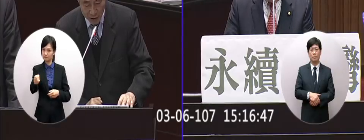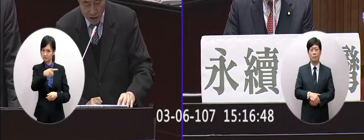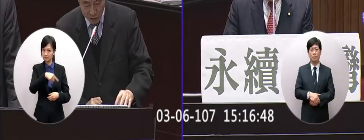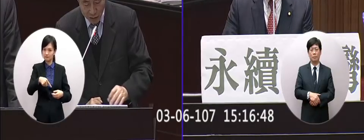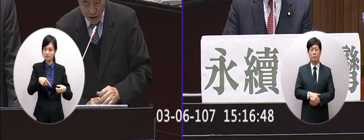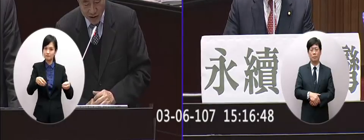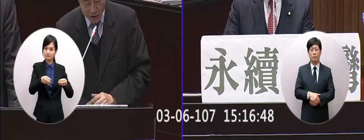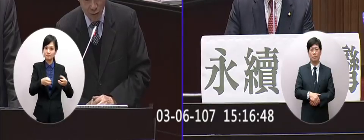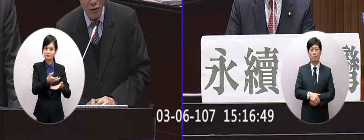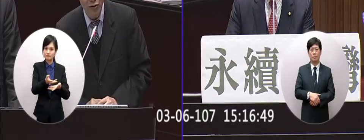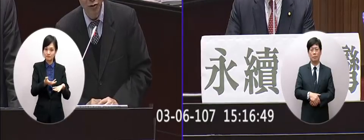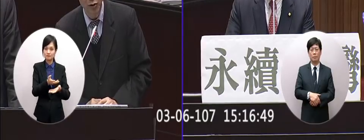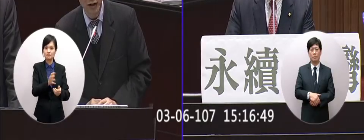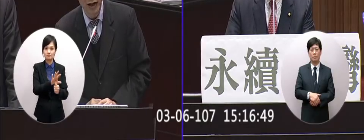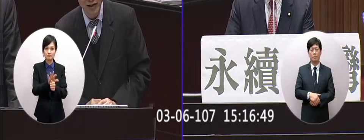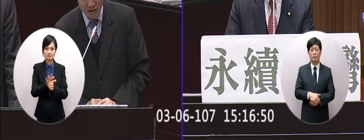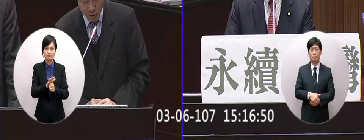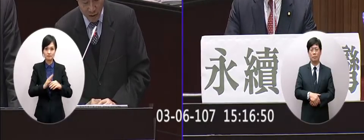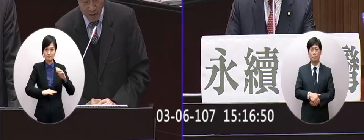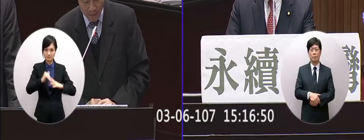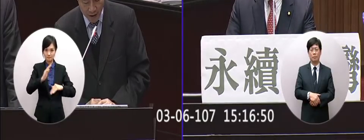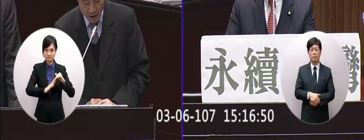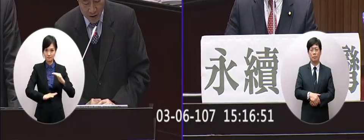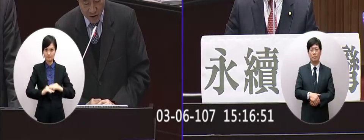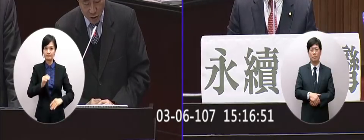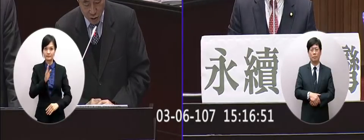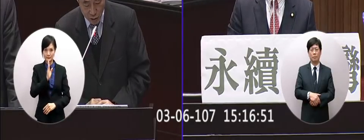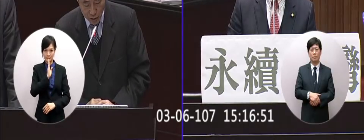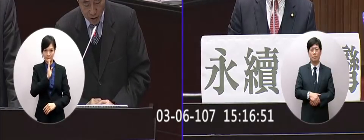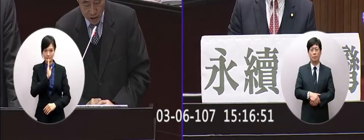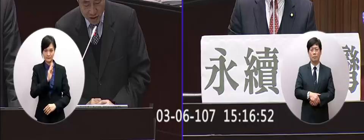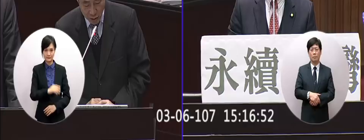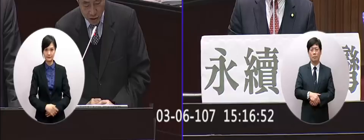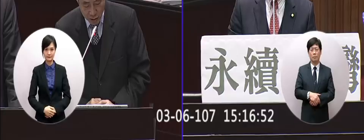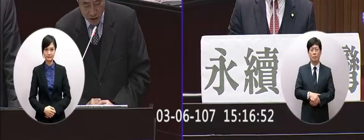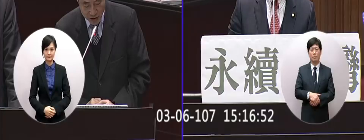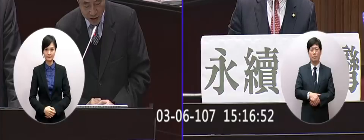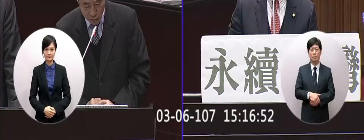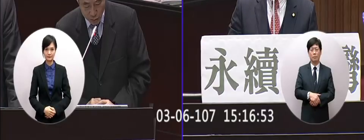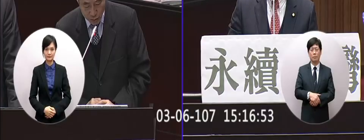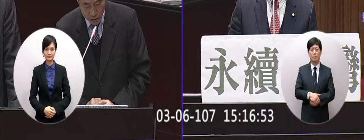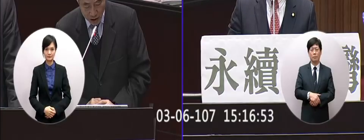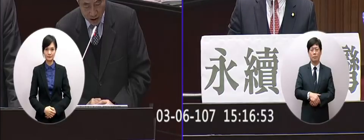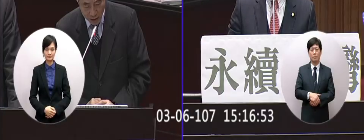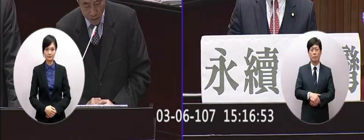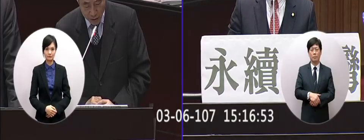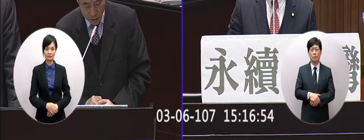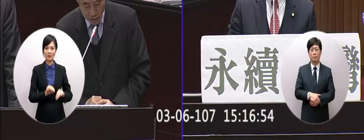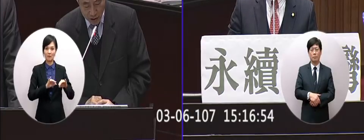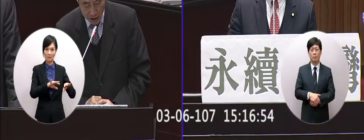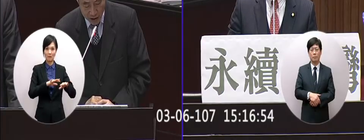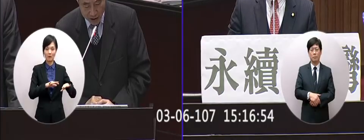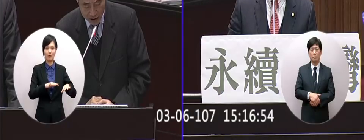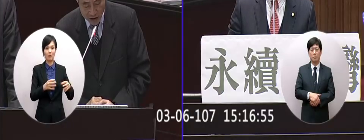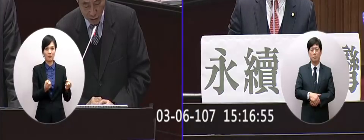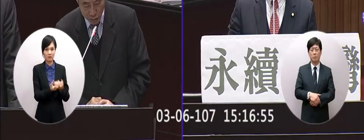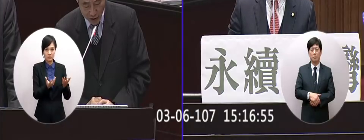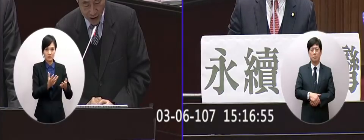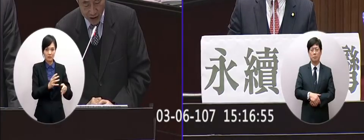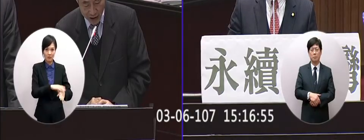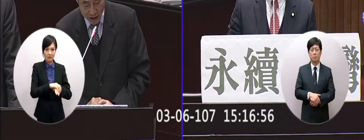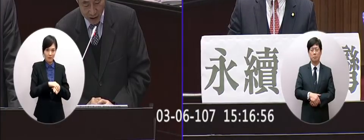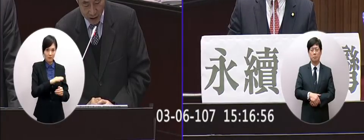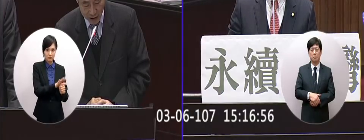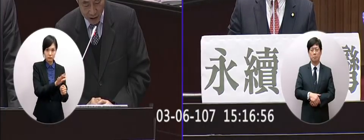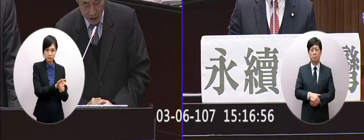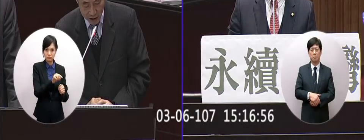代表交通建设必须是多元来支援的。那至于说从救灾的角度，要不要用这个角度